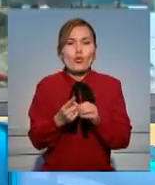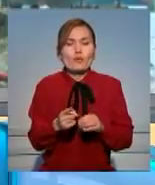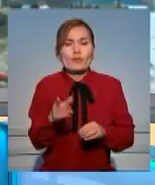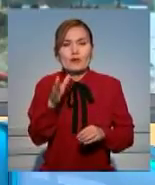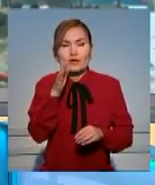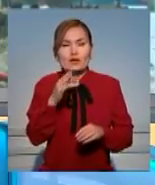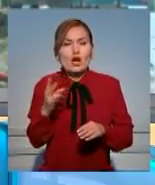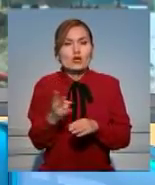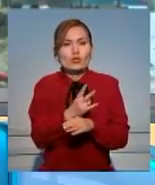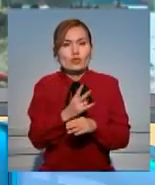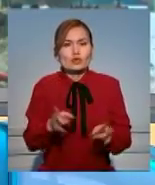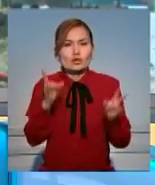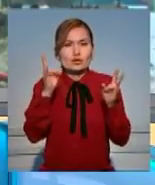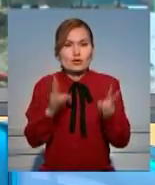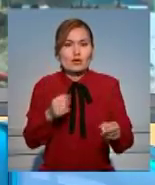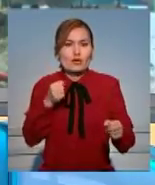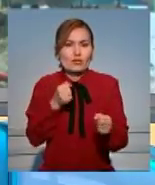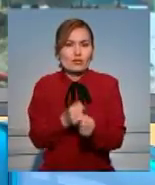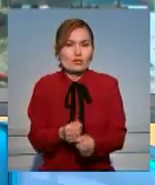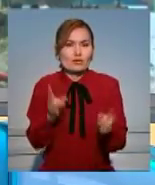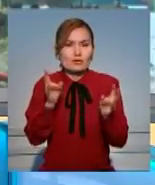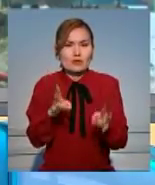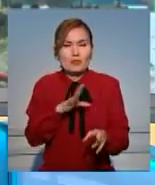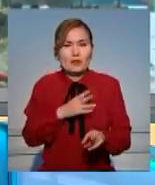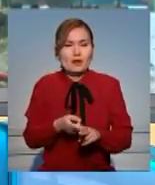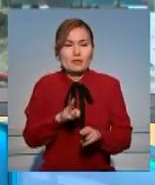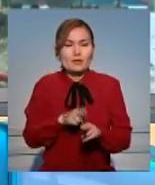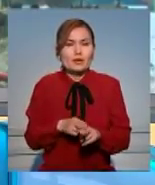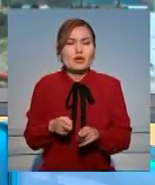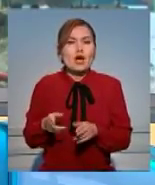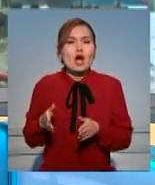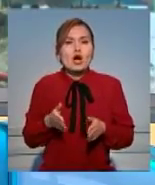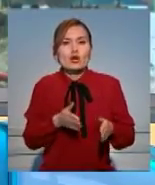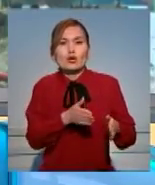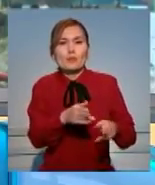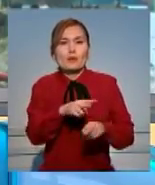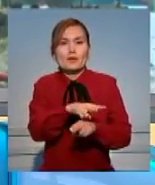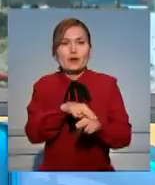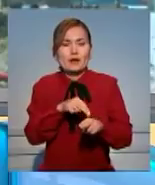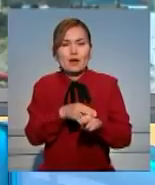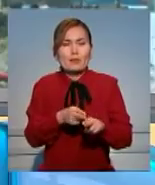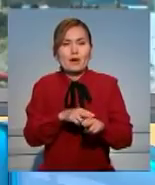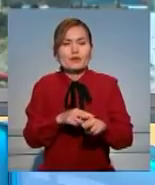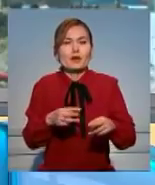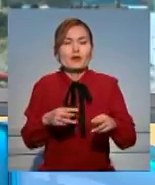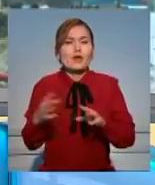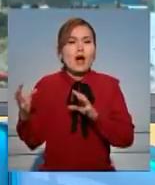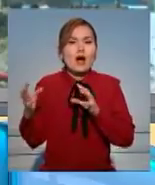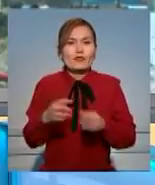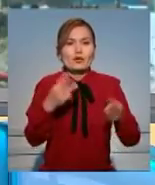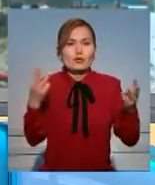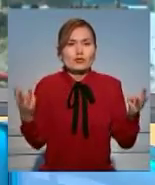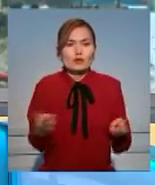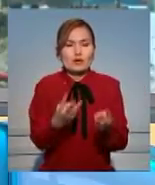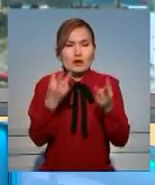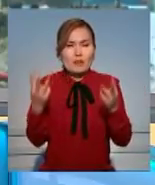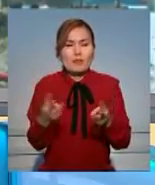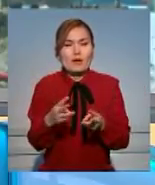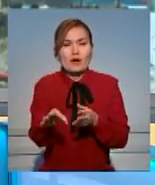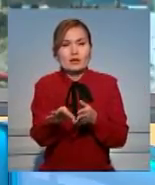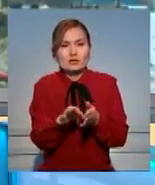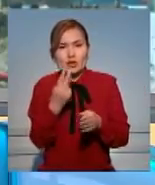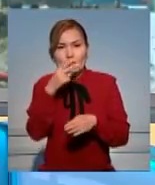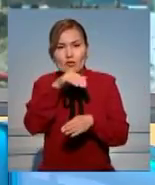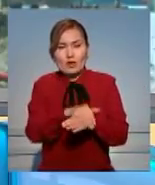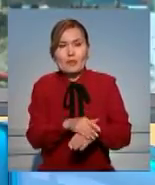Көкшетаудың Астана бағытындағы кіреберіс қақпасы маңында болған. Сол төңіректе жүрген жол полицейлері көліктен шыққан отты байқап, дереу адамдарды